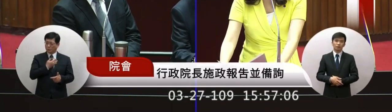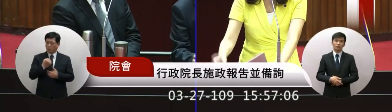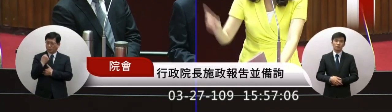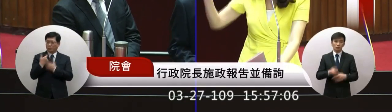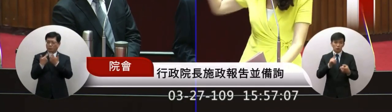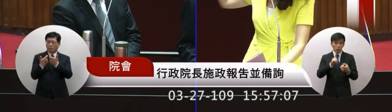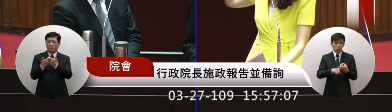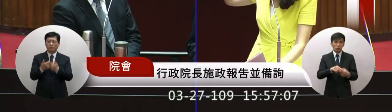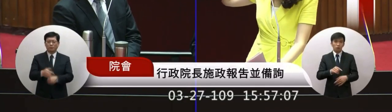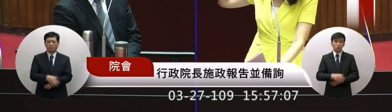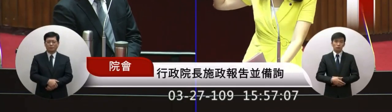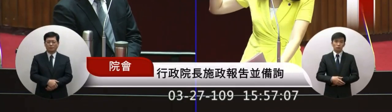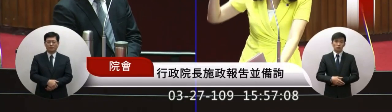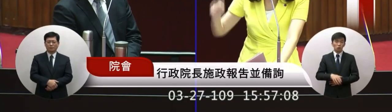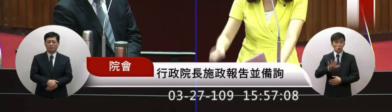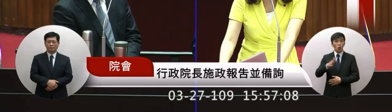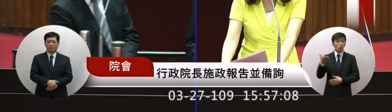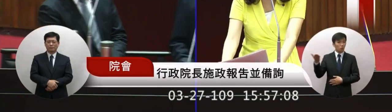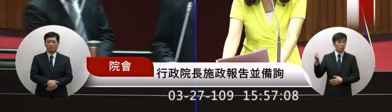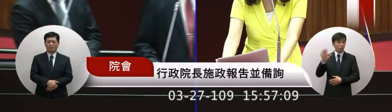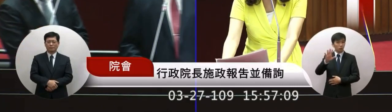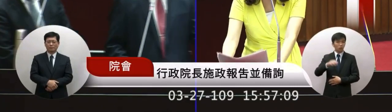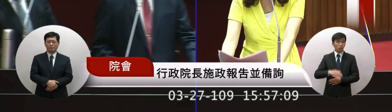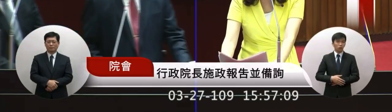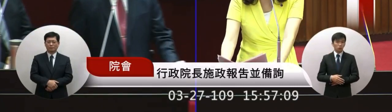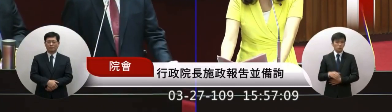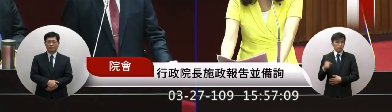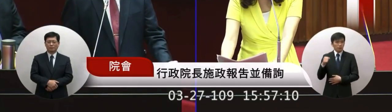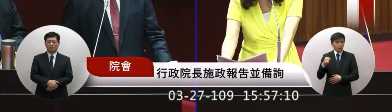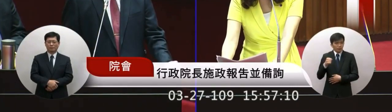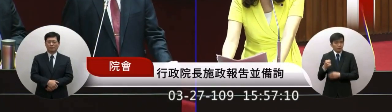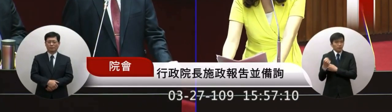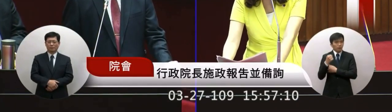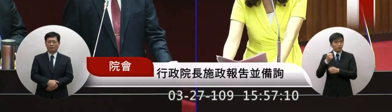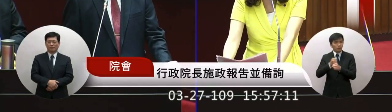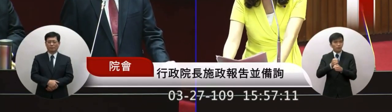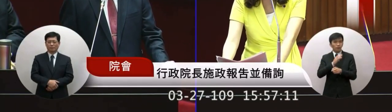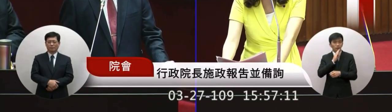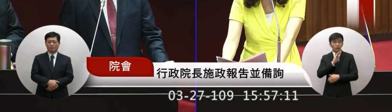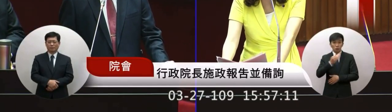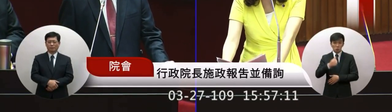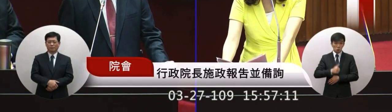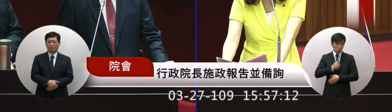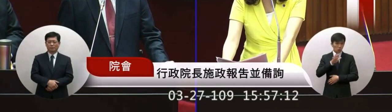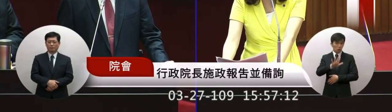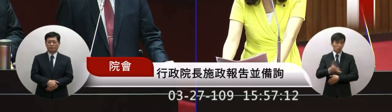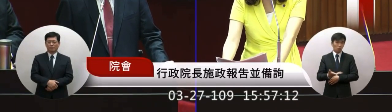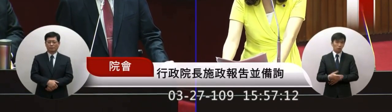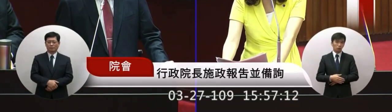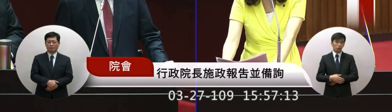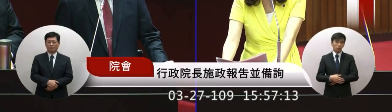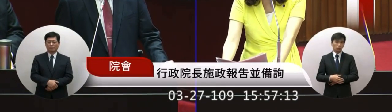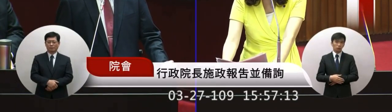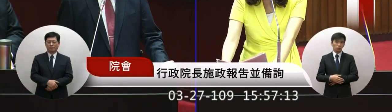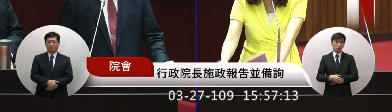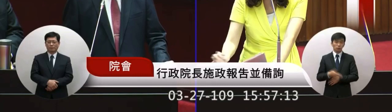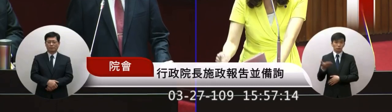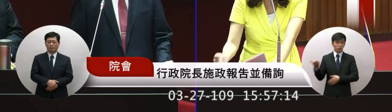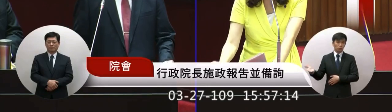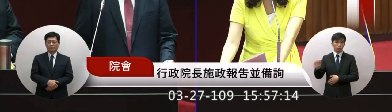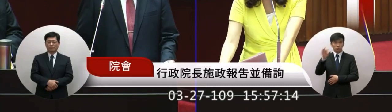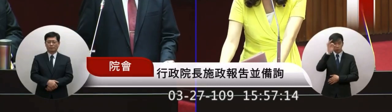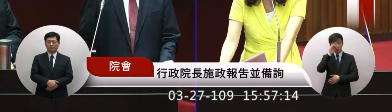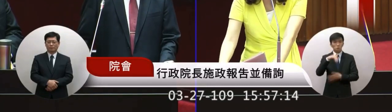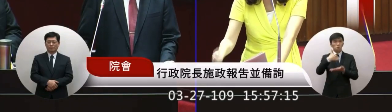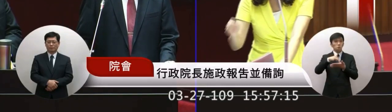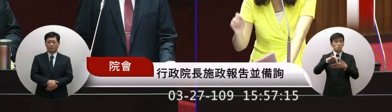为、 啊。对，你有讲我顶管有啥？吼、哦，你讲爱量力而为，啊，咱敢真正有量力而为？咱来看。这就是